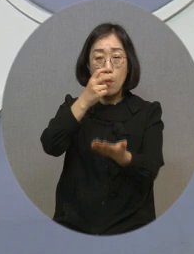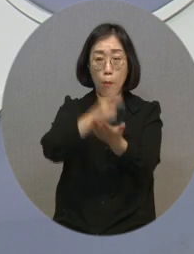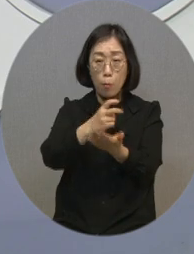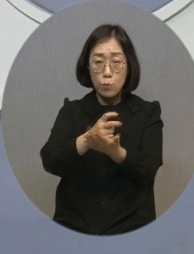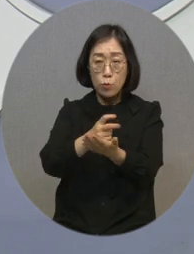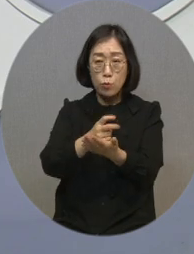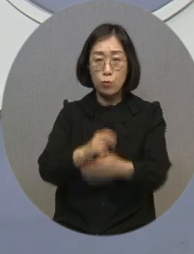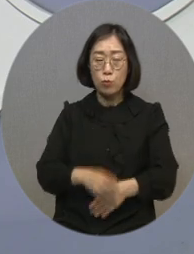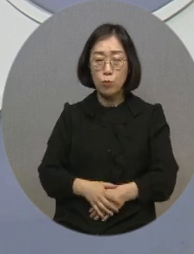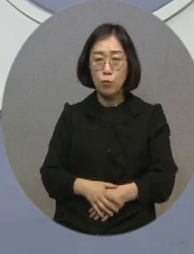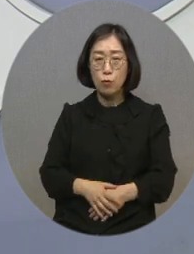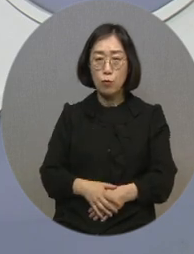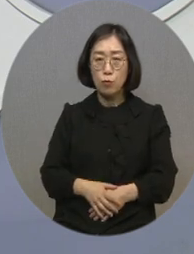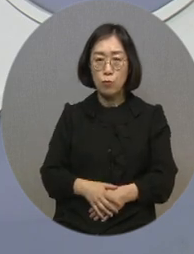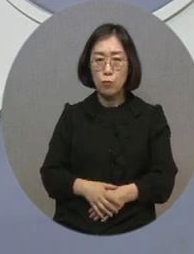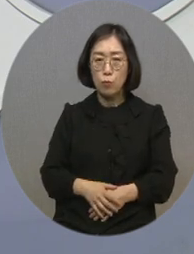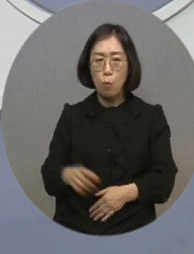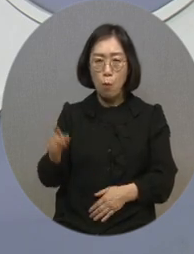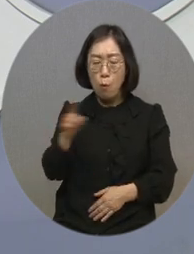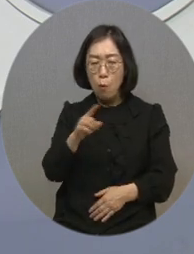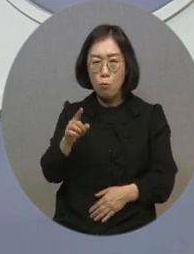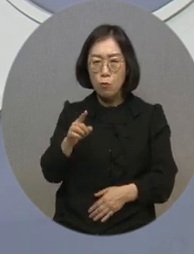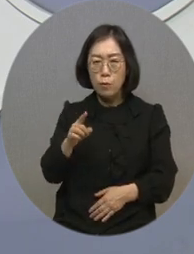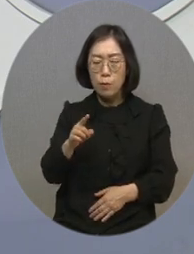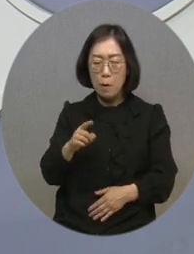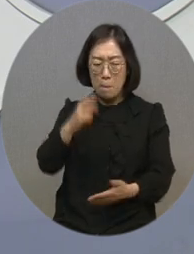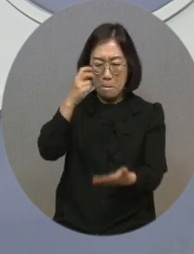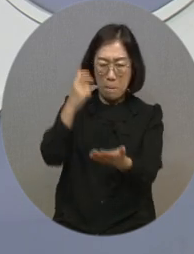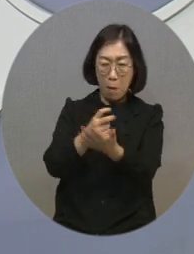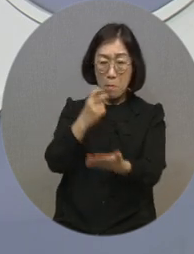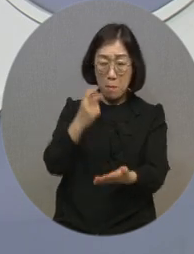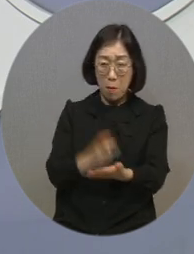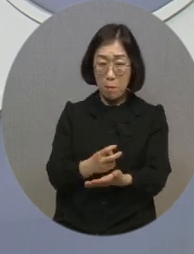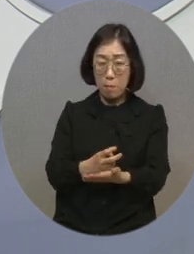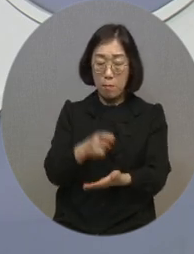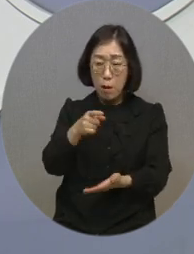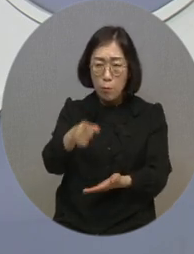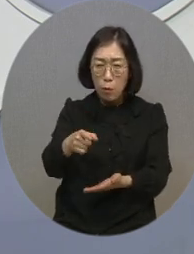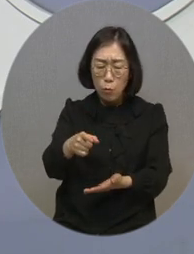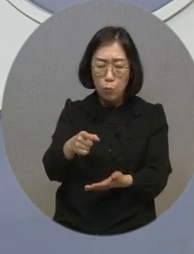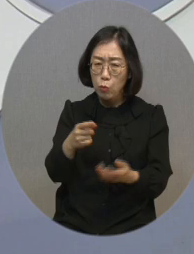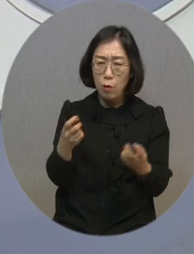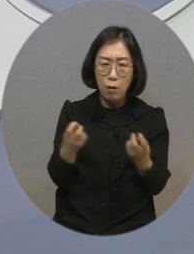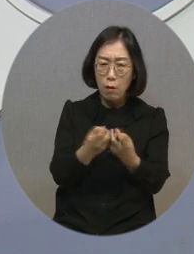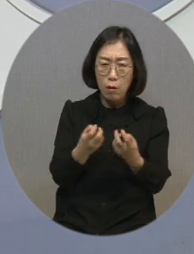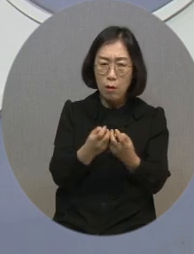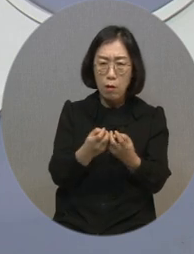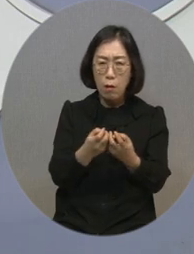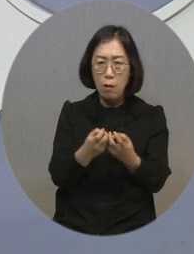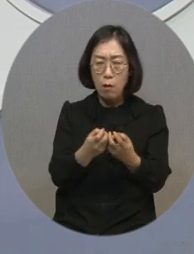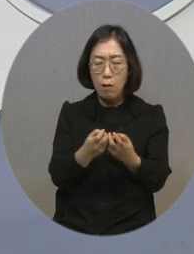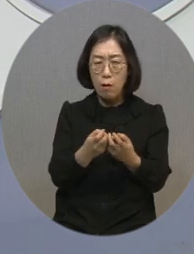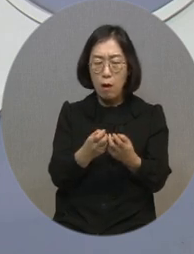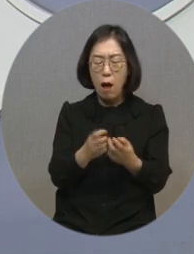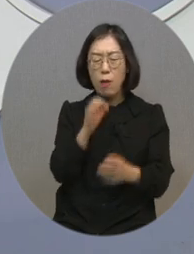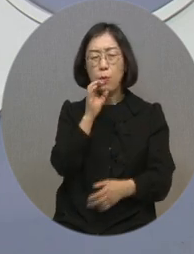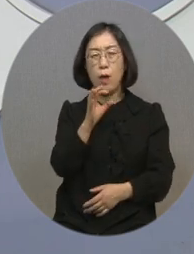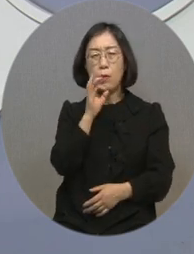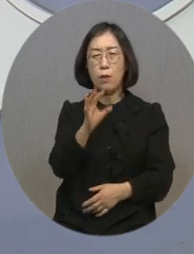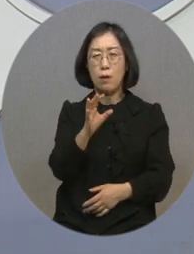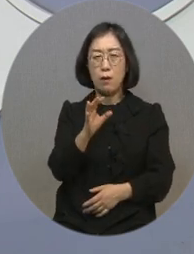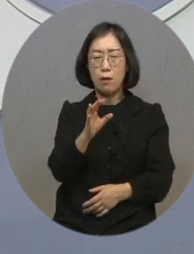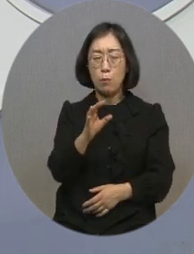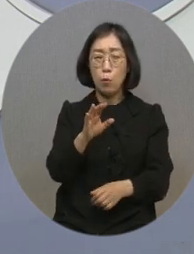너무 타이트하게 재단을 하면은 이게 잘 안 된다는 생각만 계속 할 수 있을 것 같더라고요.